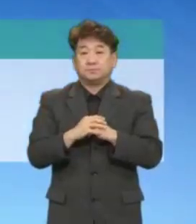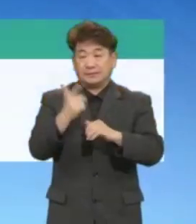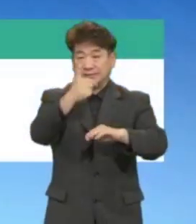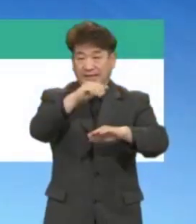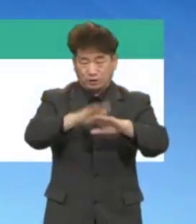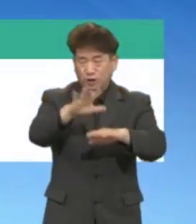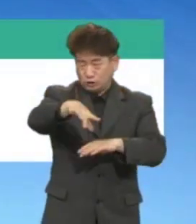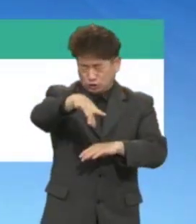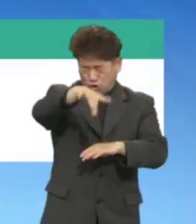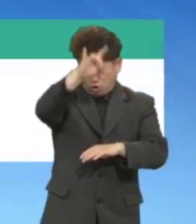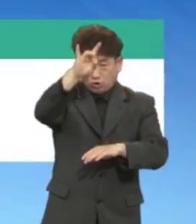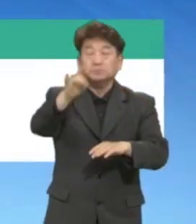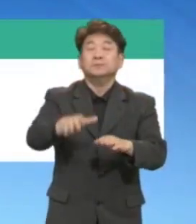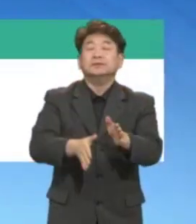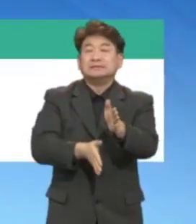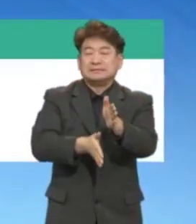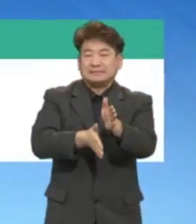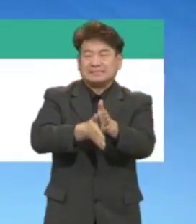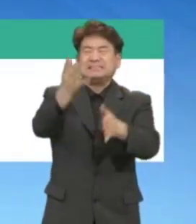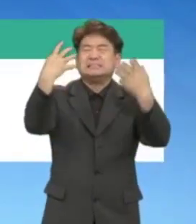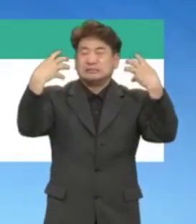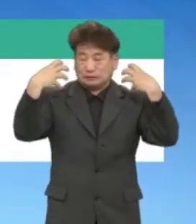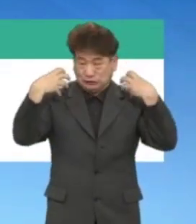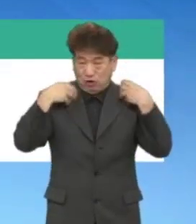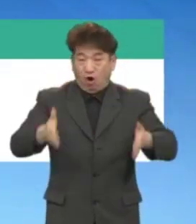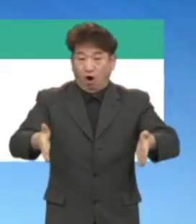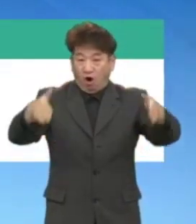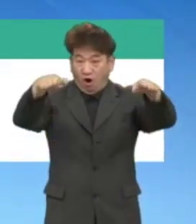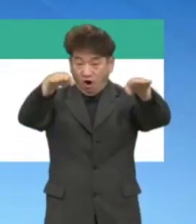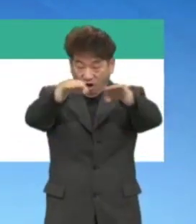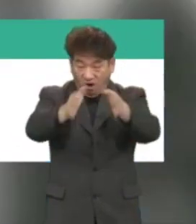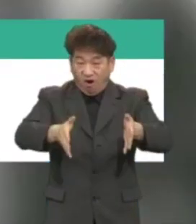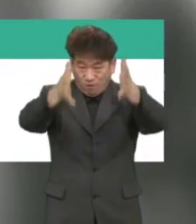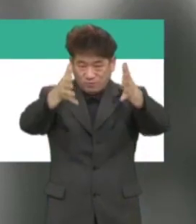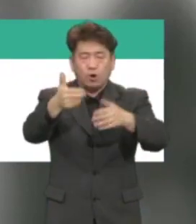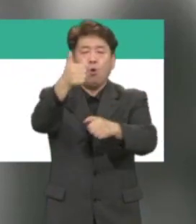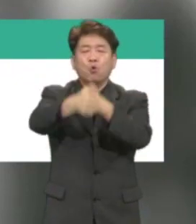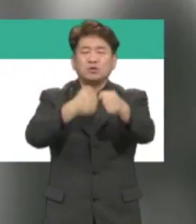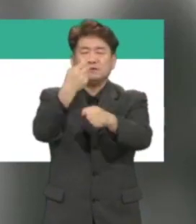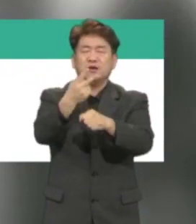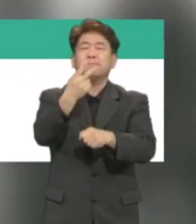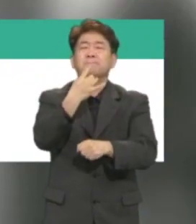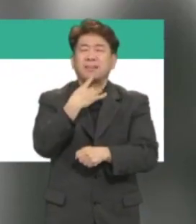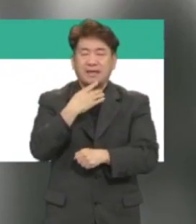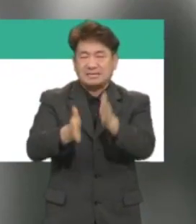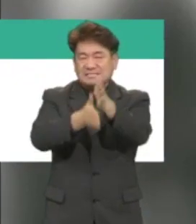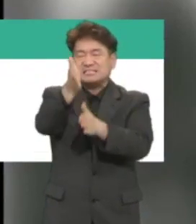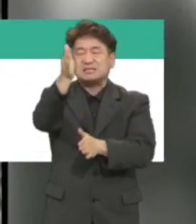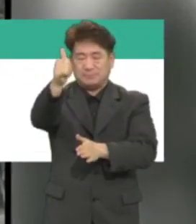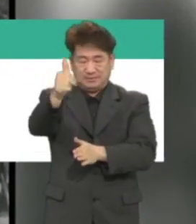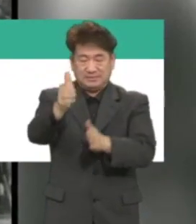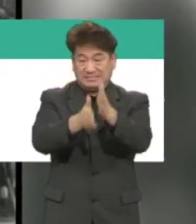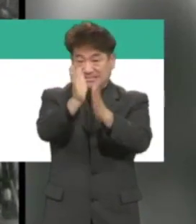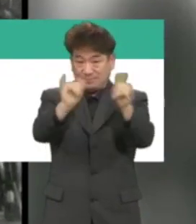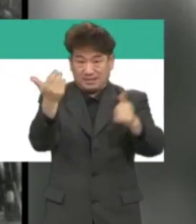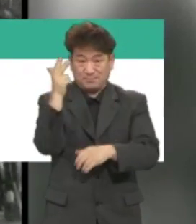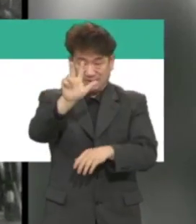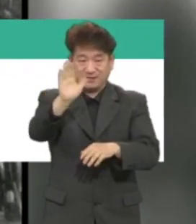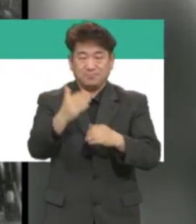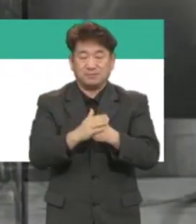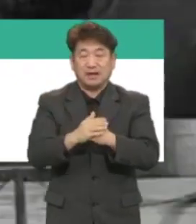대전 최초의 청사 건물인 옛 대전 부청사 52년 만에 시민들의 품으로 돌아옵니다 대전시는 오피스텔 신축